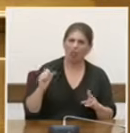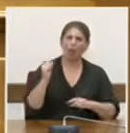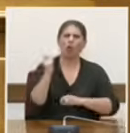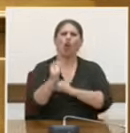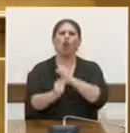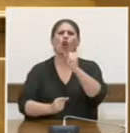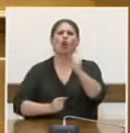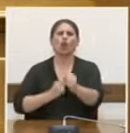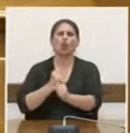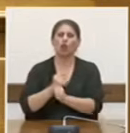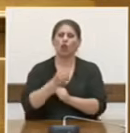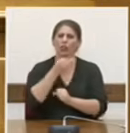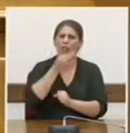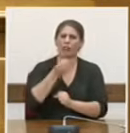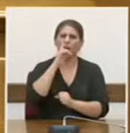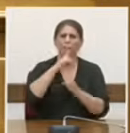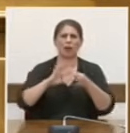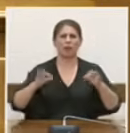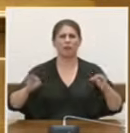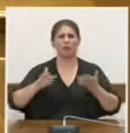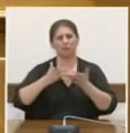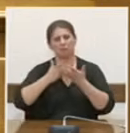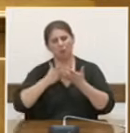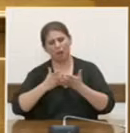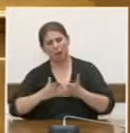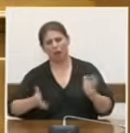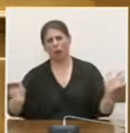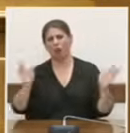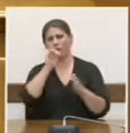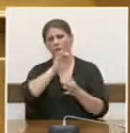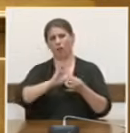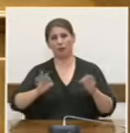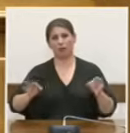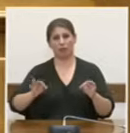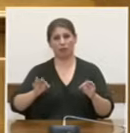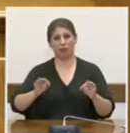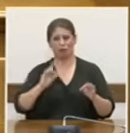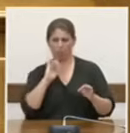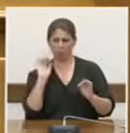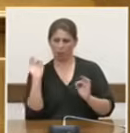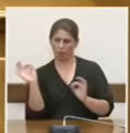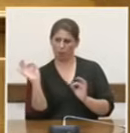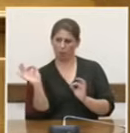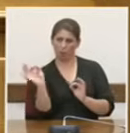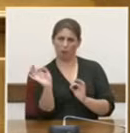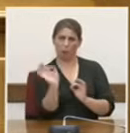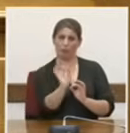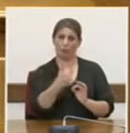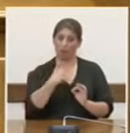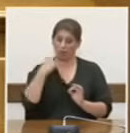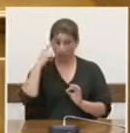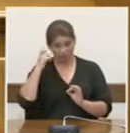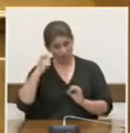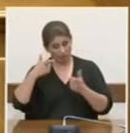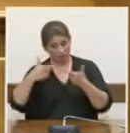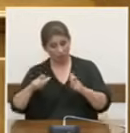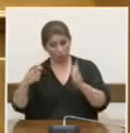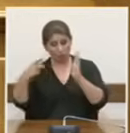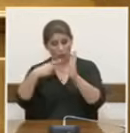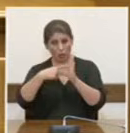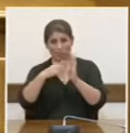έλεγε ένα παραμύθι μεγάλο, επί χρόνια έριχνε λάσπη, ενώ εγώ ήξερα και είχα το βίντεο από το 2016 του συναδέλφου